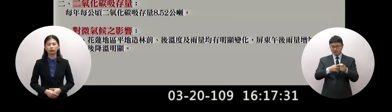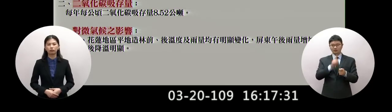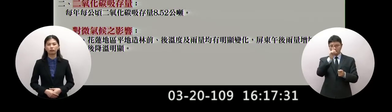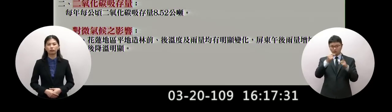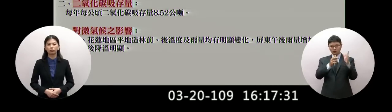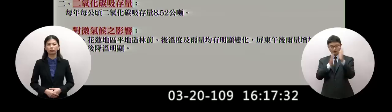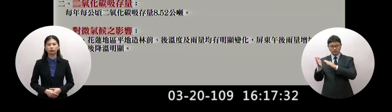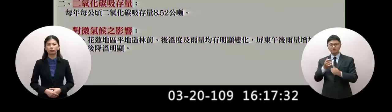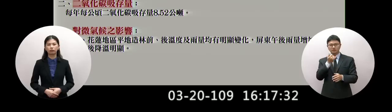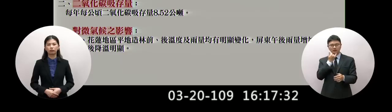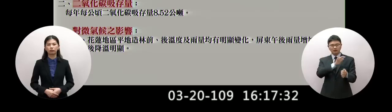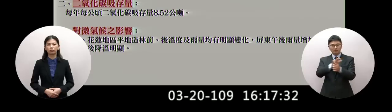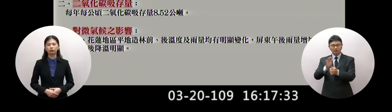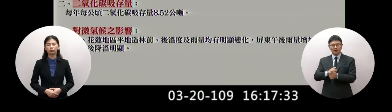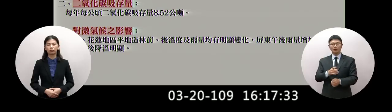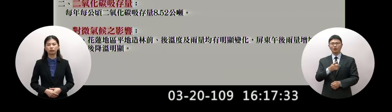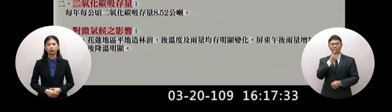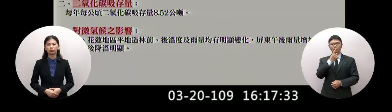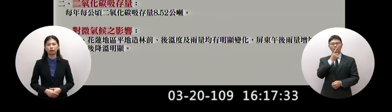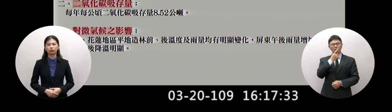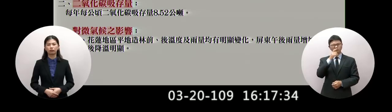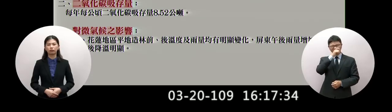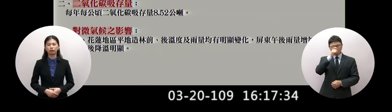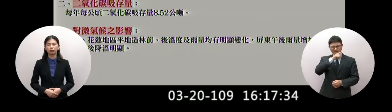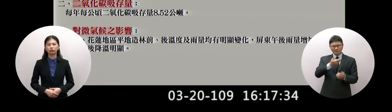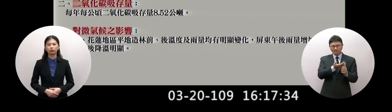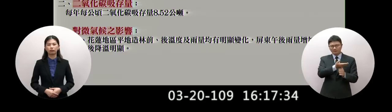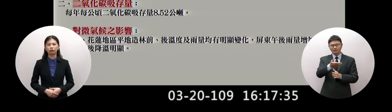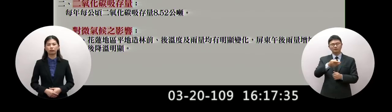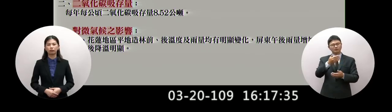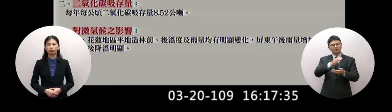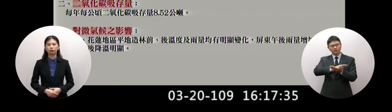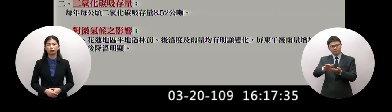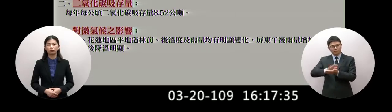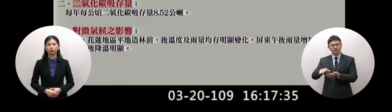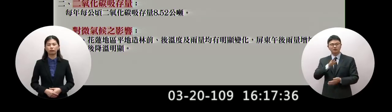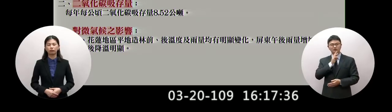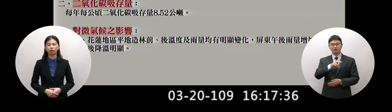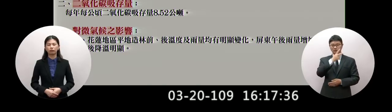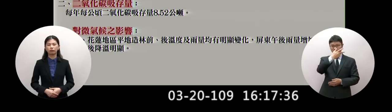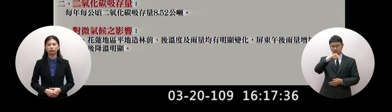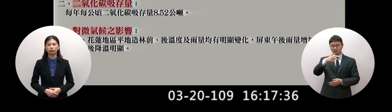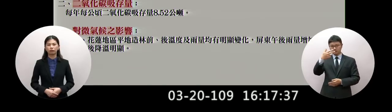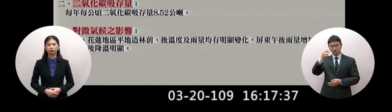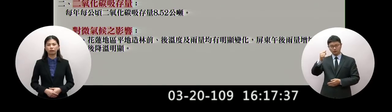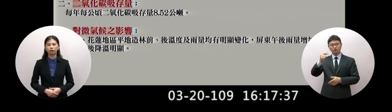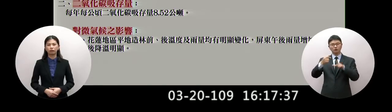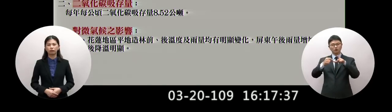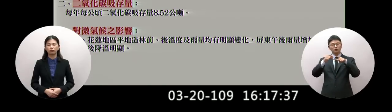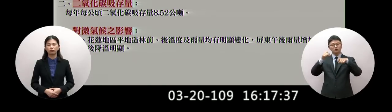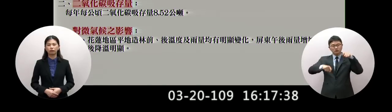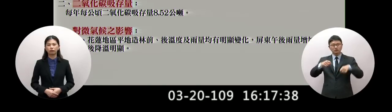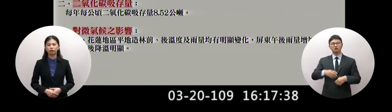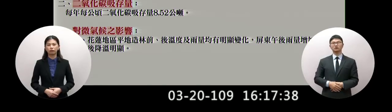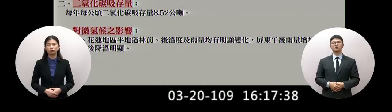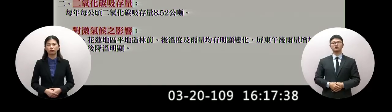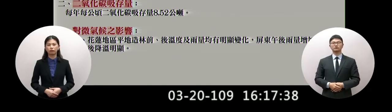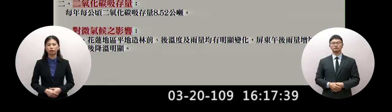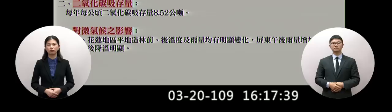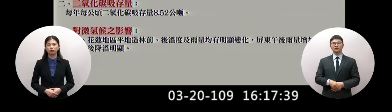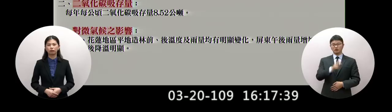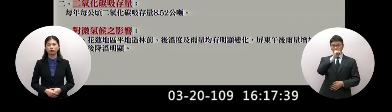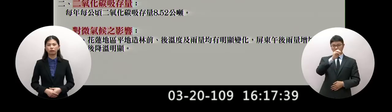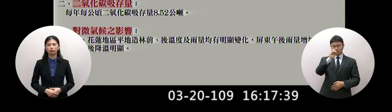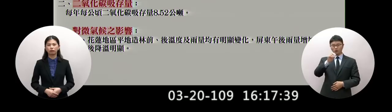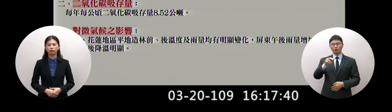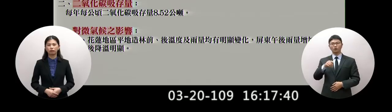净化氯状污染物47.79公斤，二氧化硫7.17公斤，氮氧化